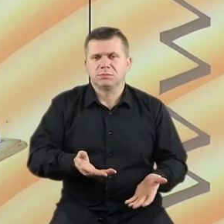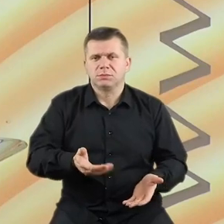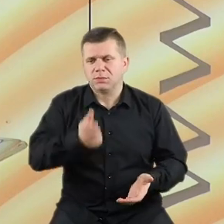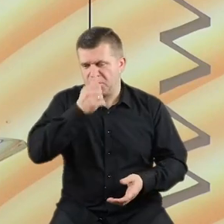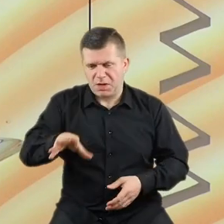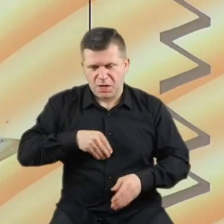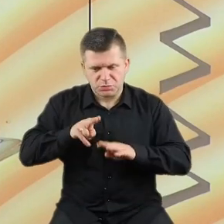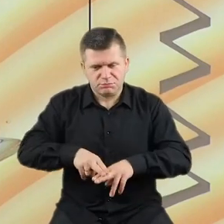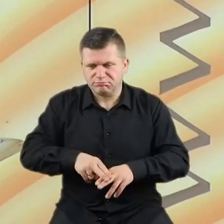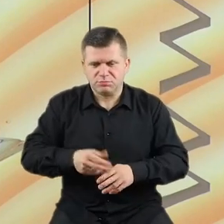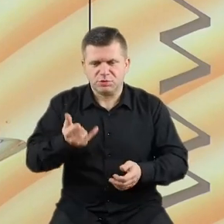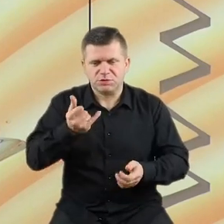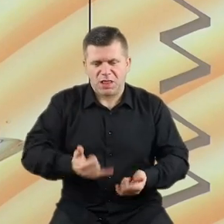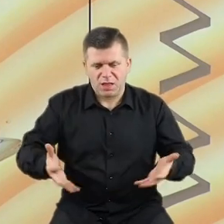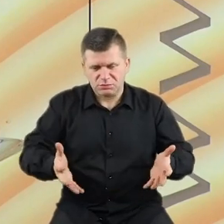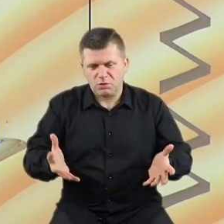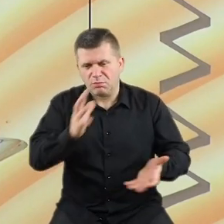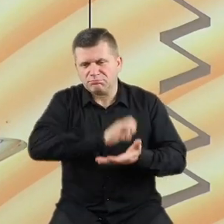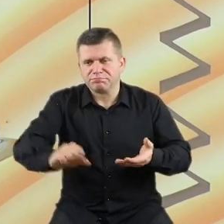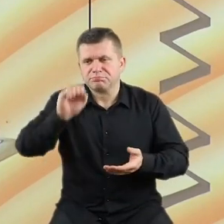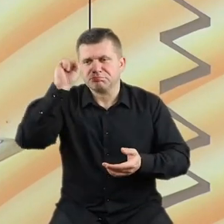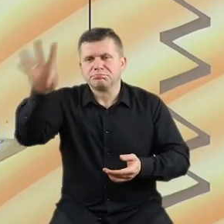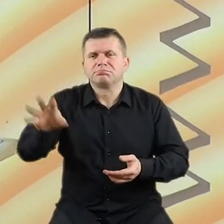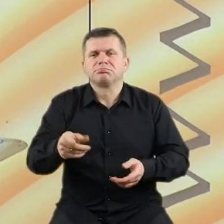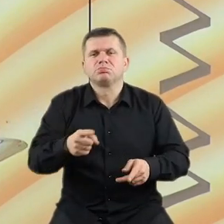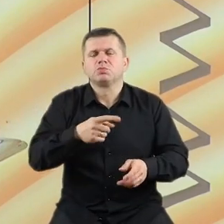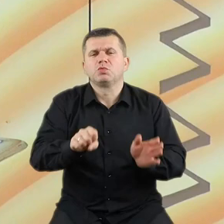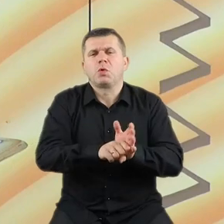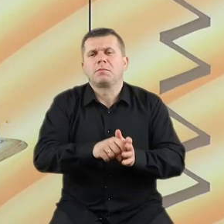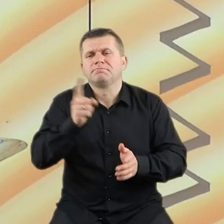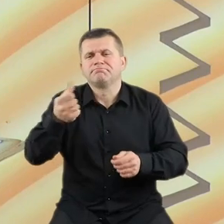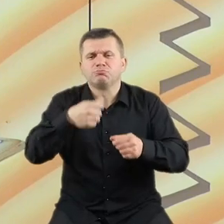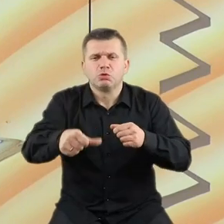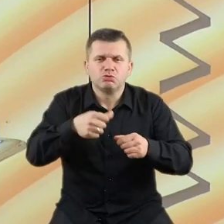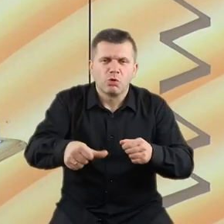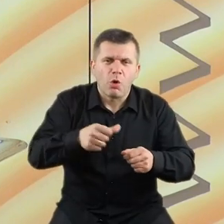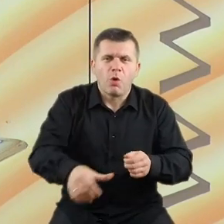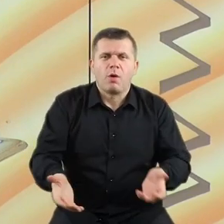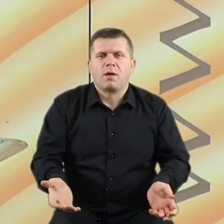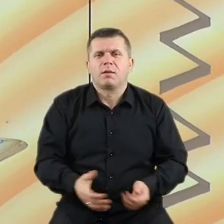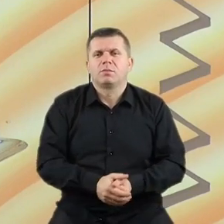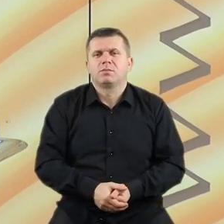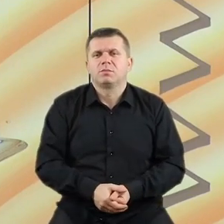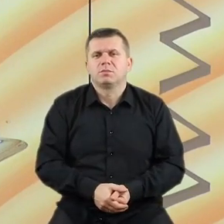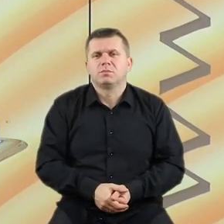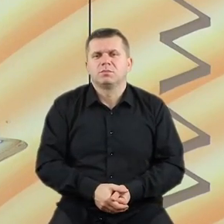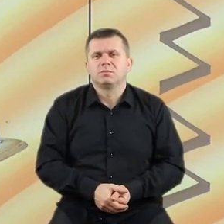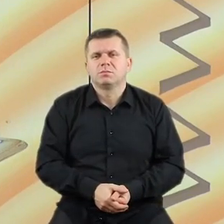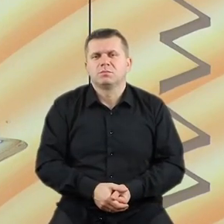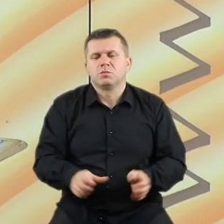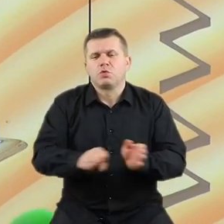mogła zostać z dzieckiem. Dzieci kobietom odbierano, a potem one trafiały do przedszkoli, a potem trafiały